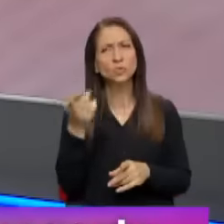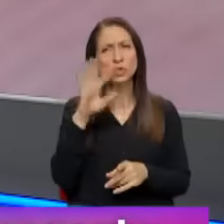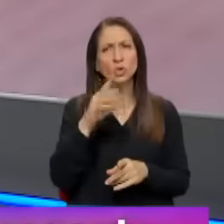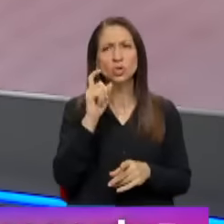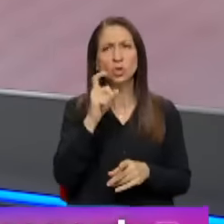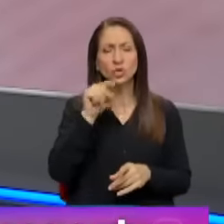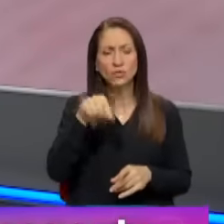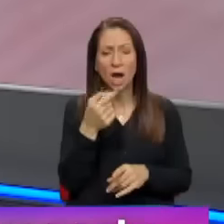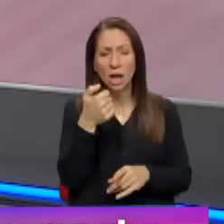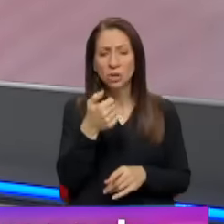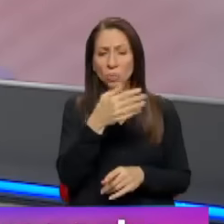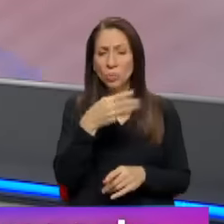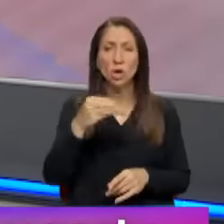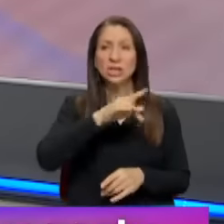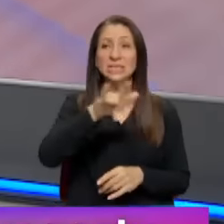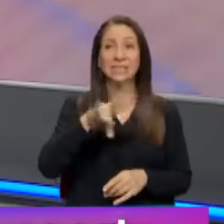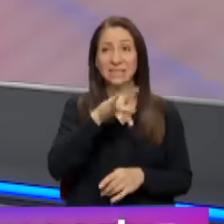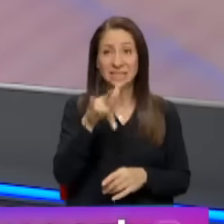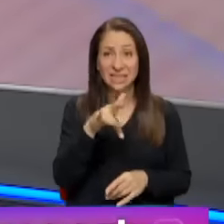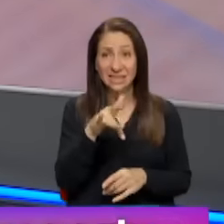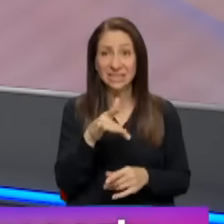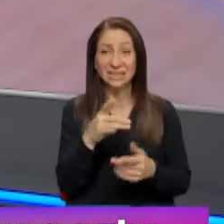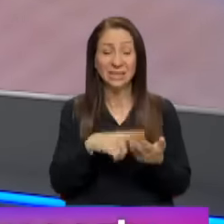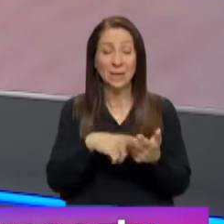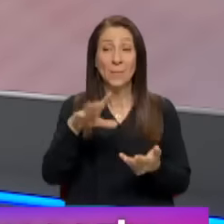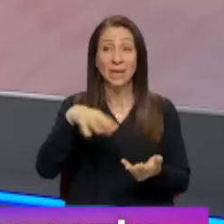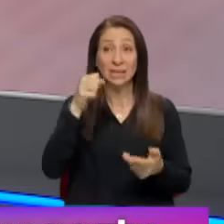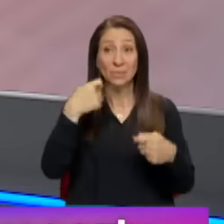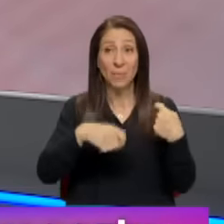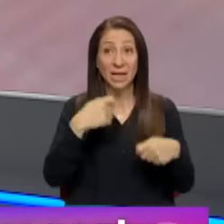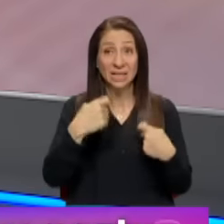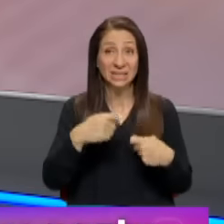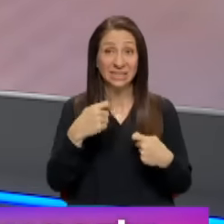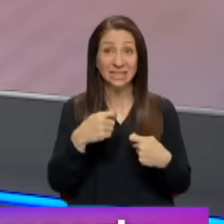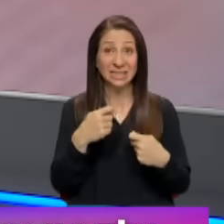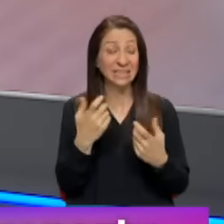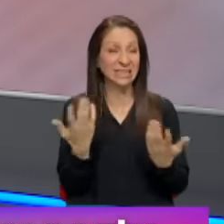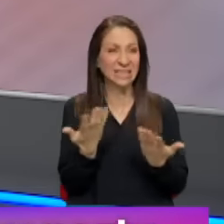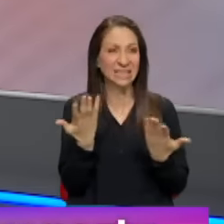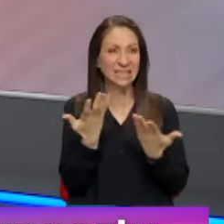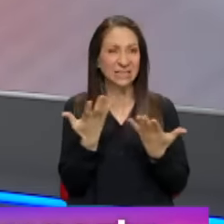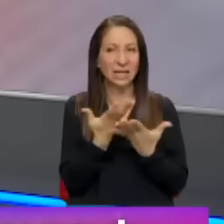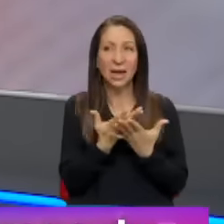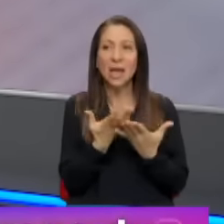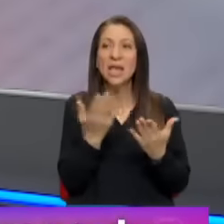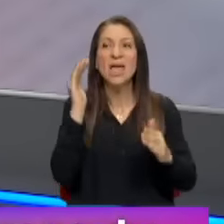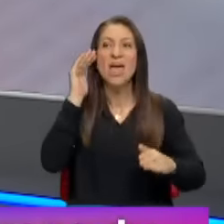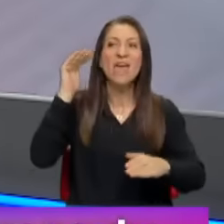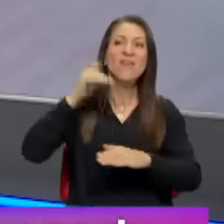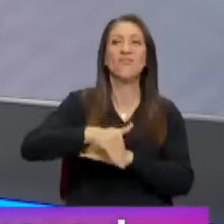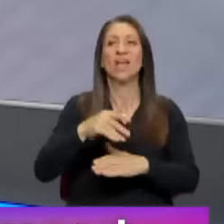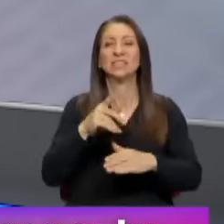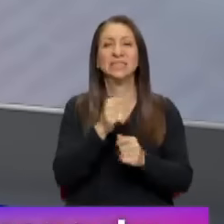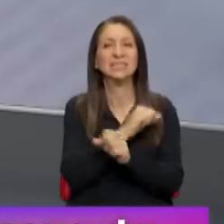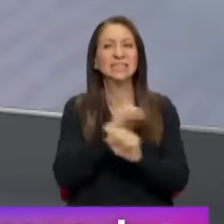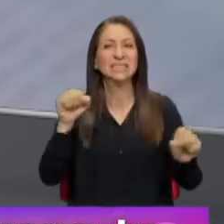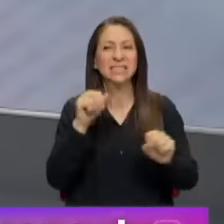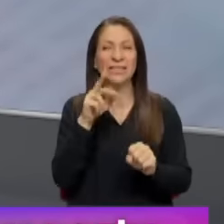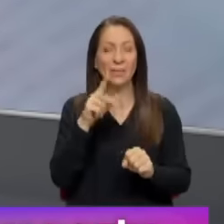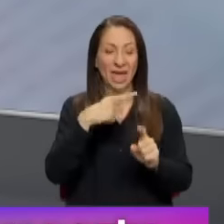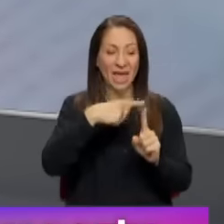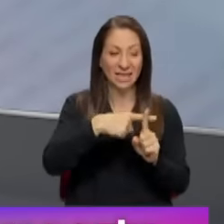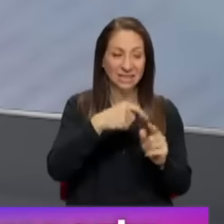Sonra 9.6 milyon işsiz, Merkez Bankası'nın nasıl çöktüğü, eksi rezervler artı rezerv diye anlatılıyor